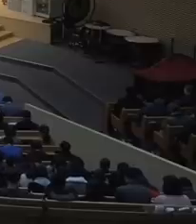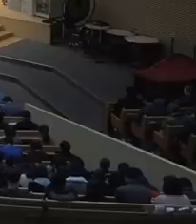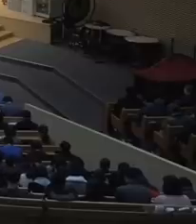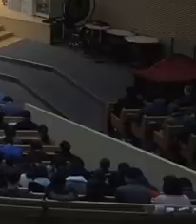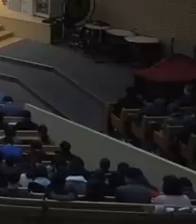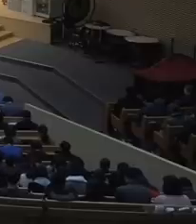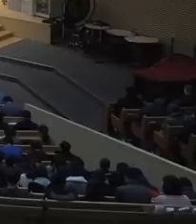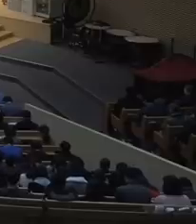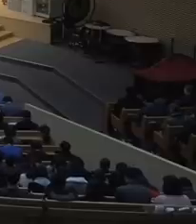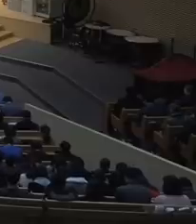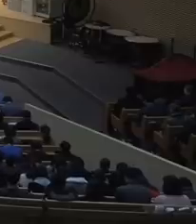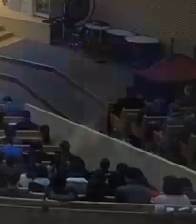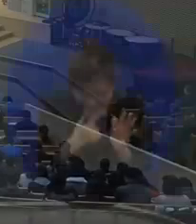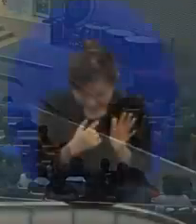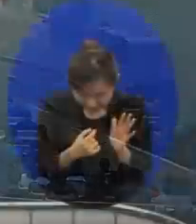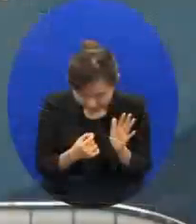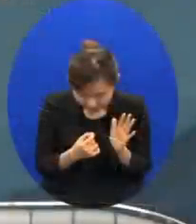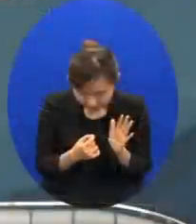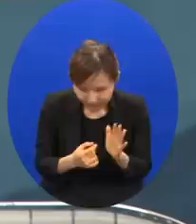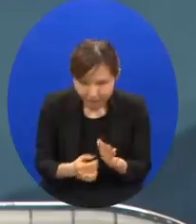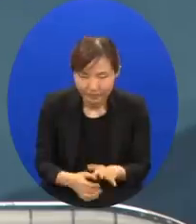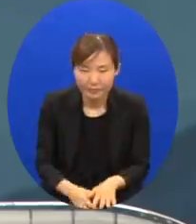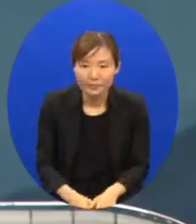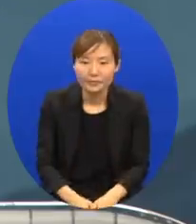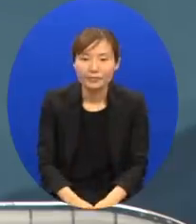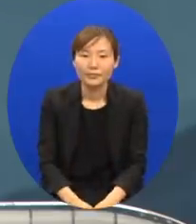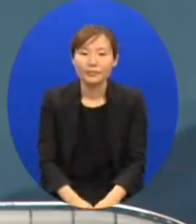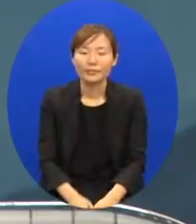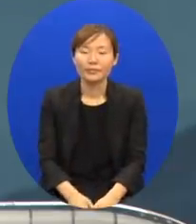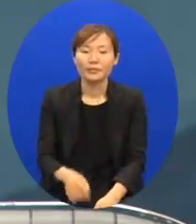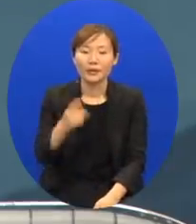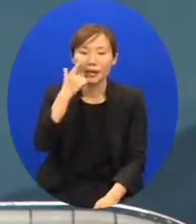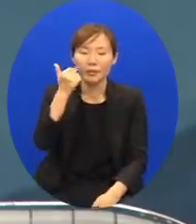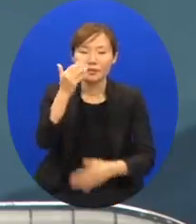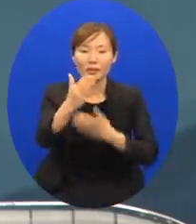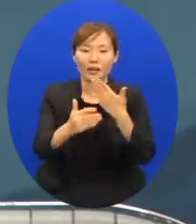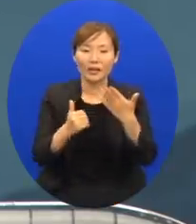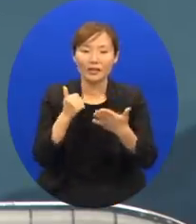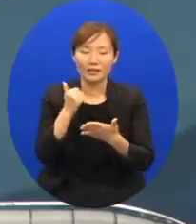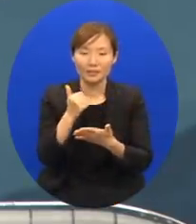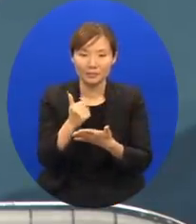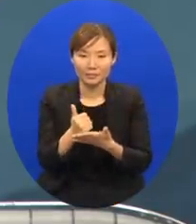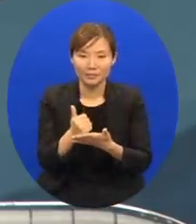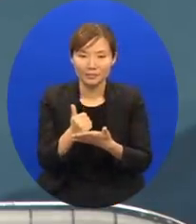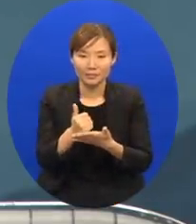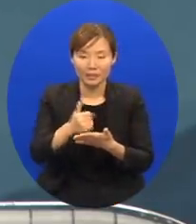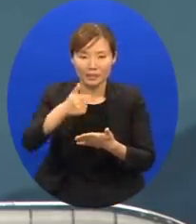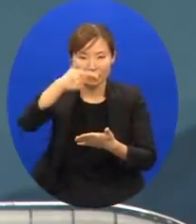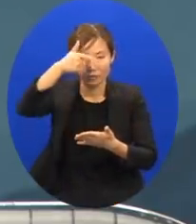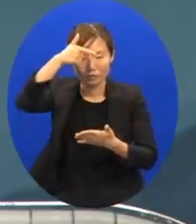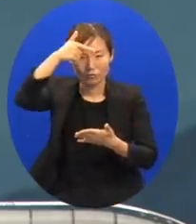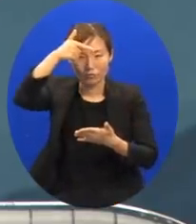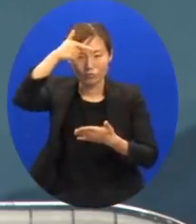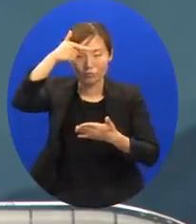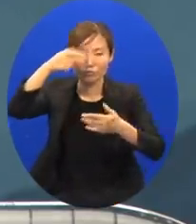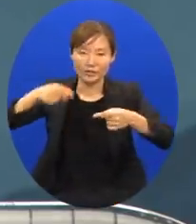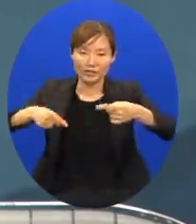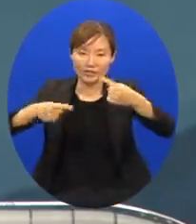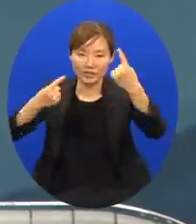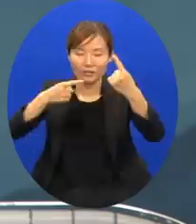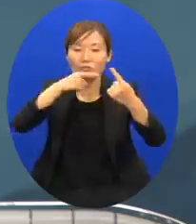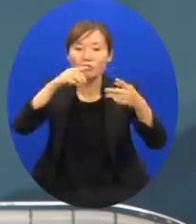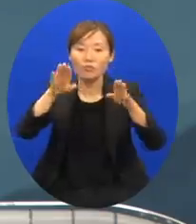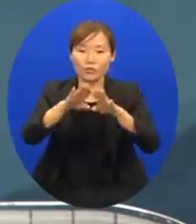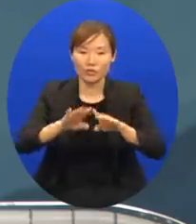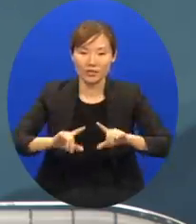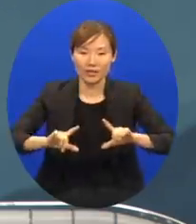봇 아버지 하나님 오늘 명절 중에 주 일이었어 주께서